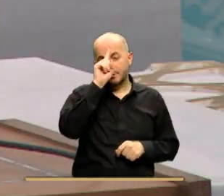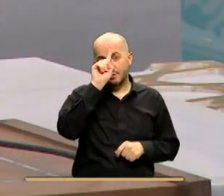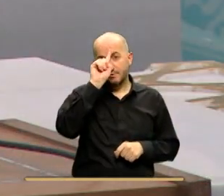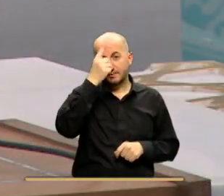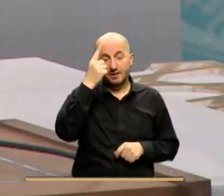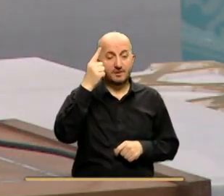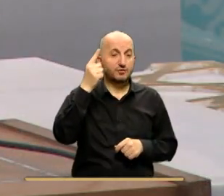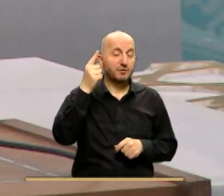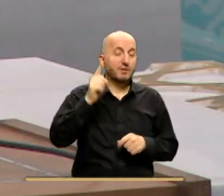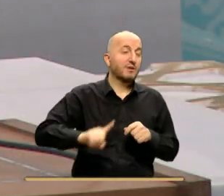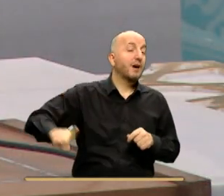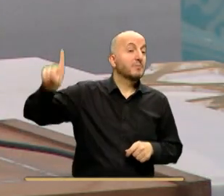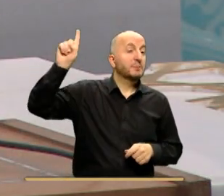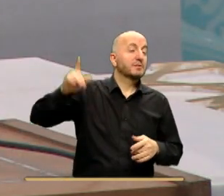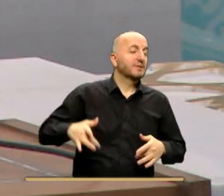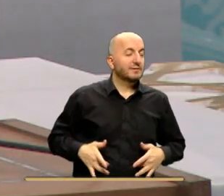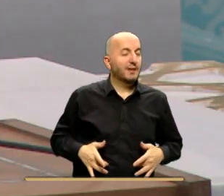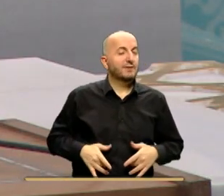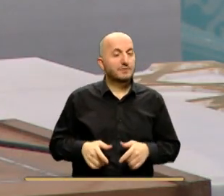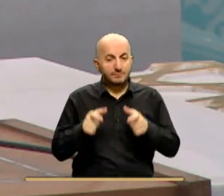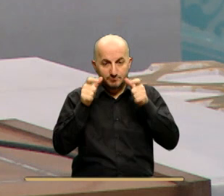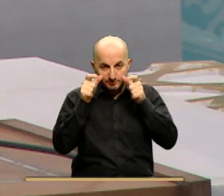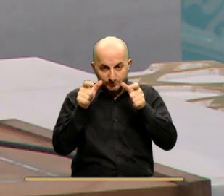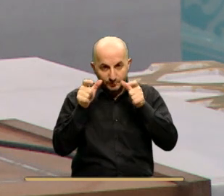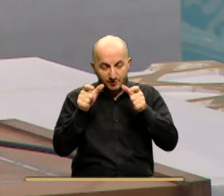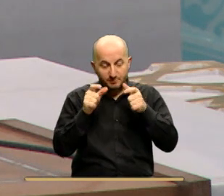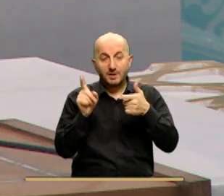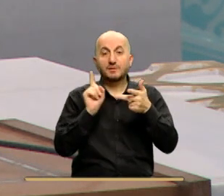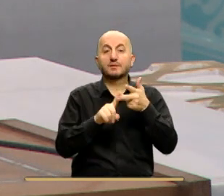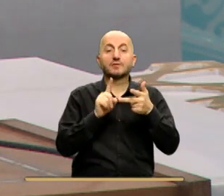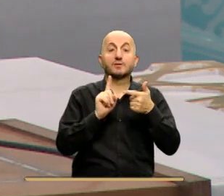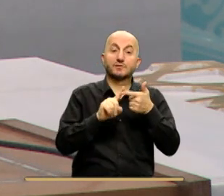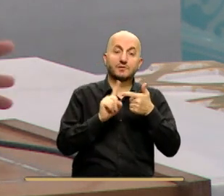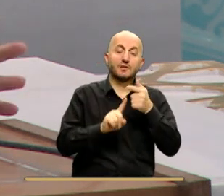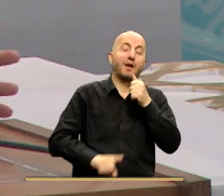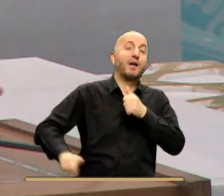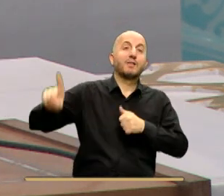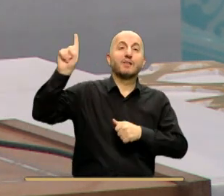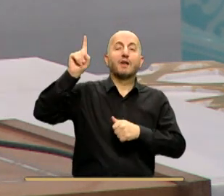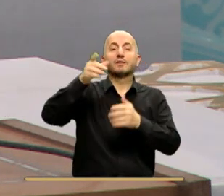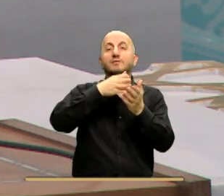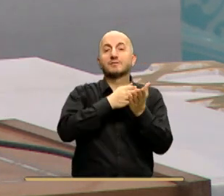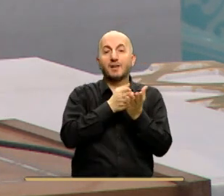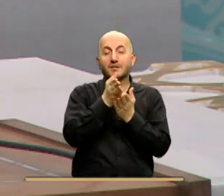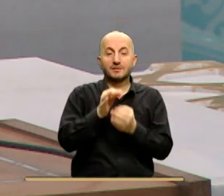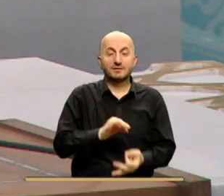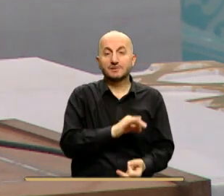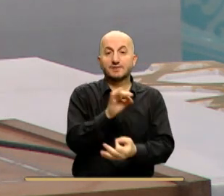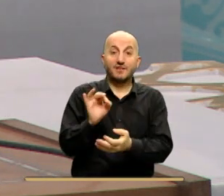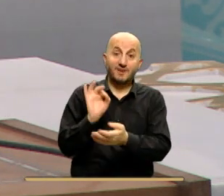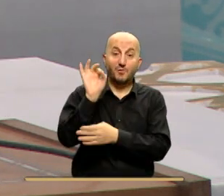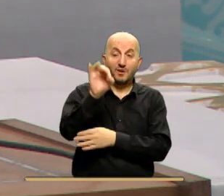sadece Rabbimizin rızasını gözetmek. İki, Allah'ın hidayetini insanlara